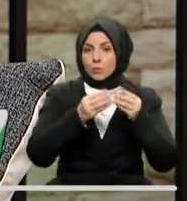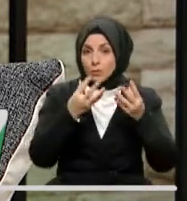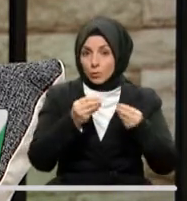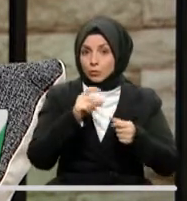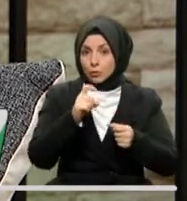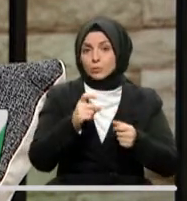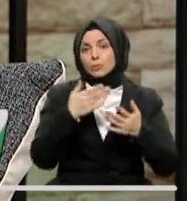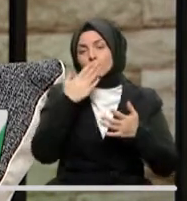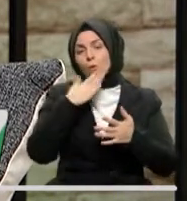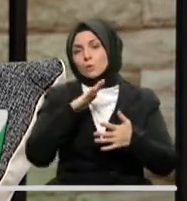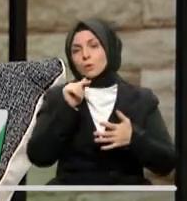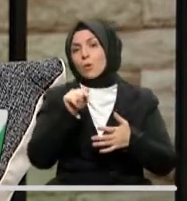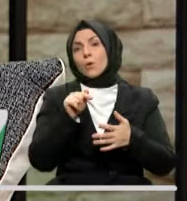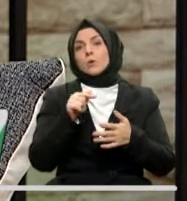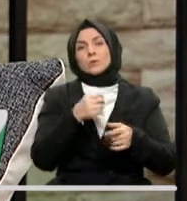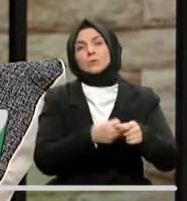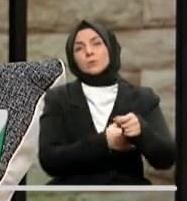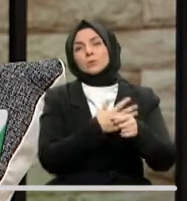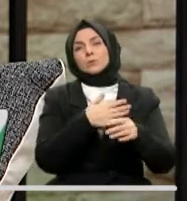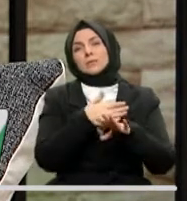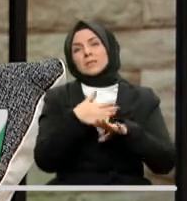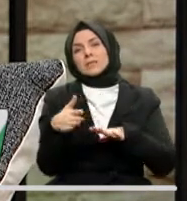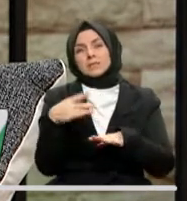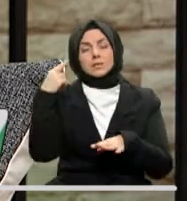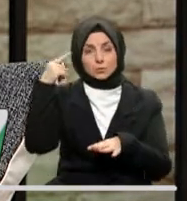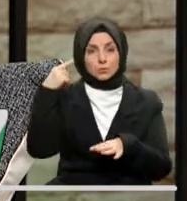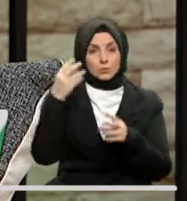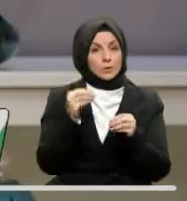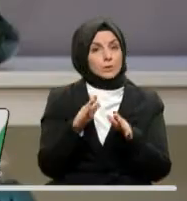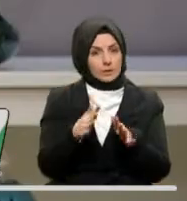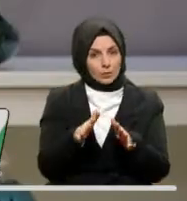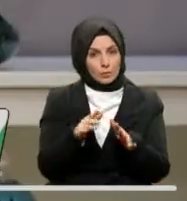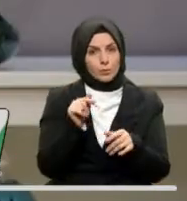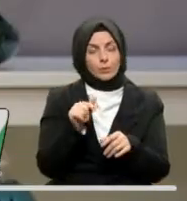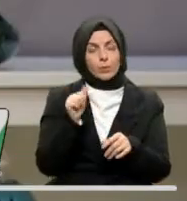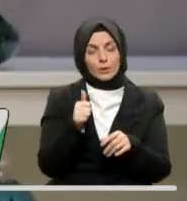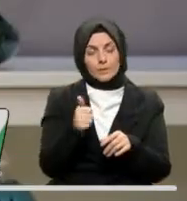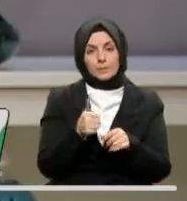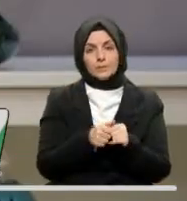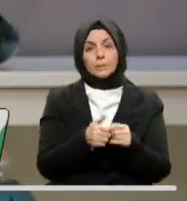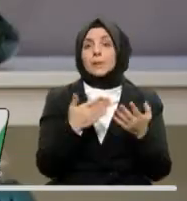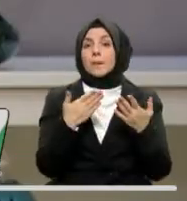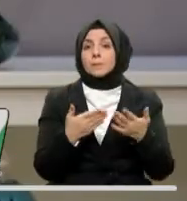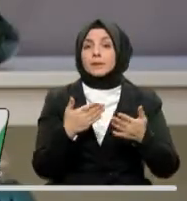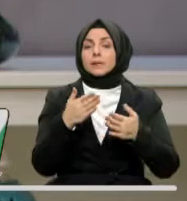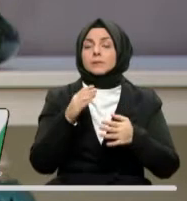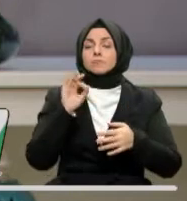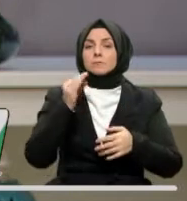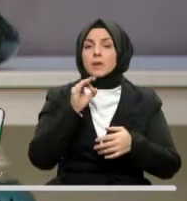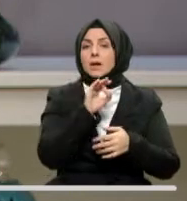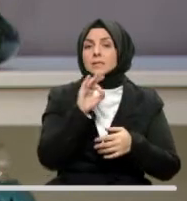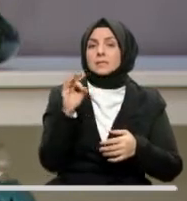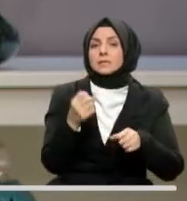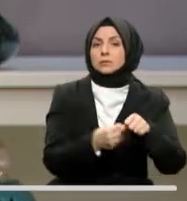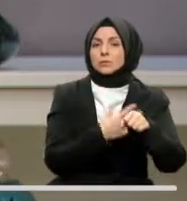muyuz yoksa o duyguyu düşünceden ayırt edebiliyor muyuz Burası önemli bir gider sizlik duygusu az çok hepimizin zaman